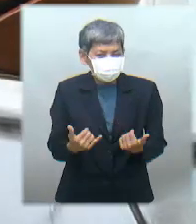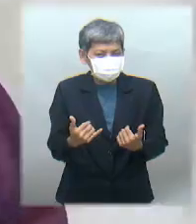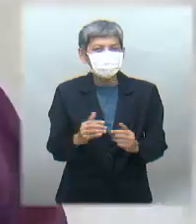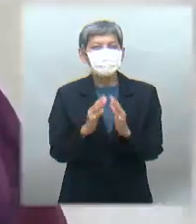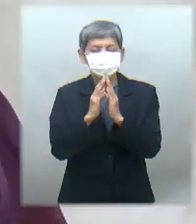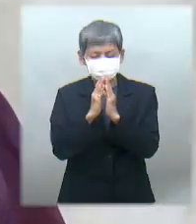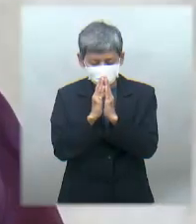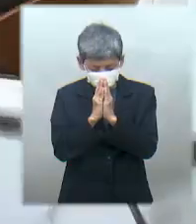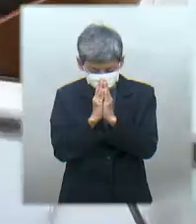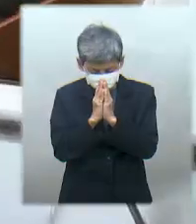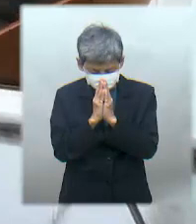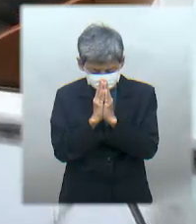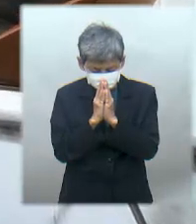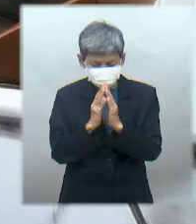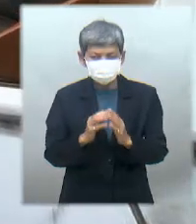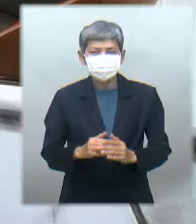Sวัดีค่ะ